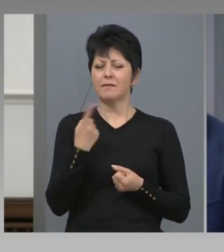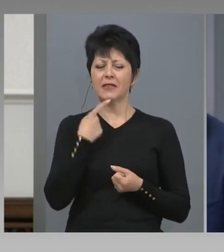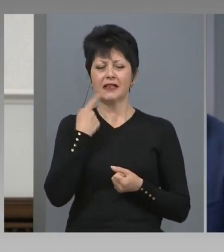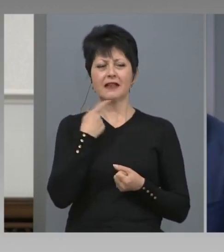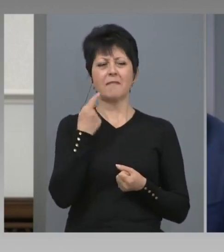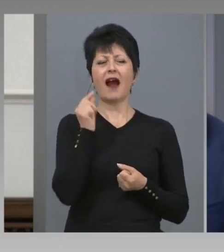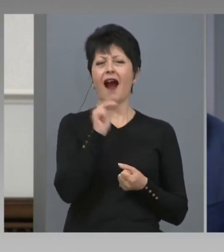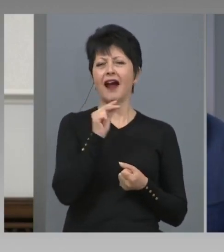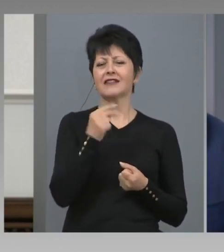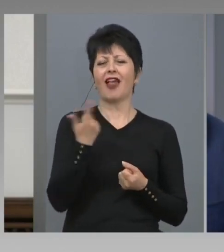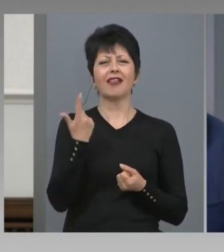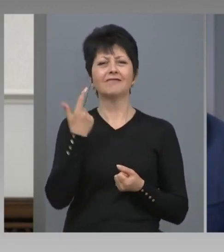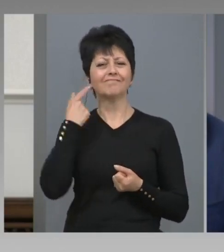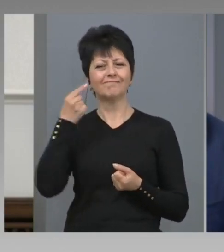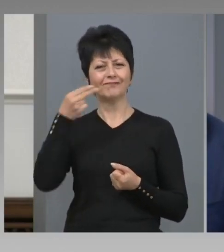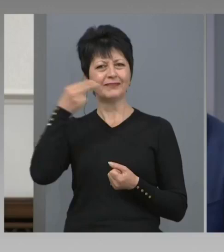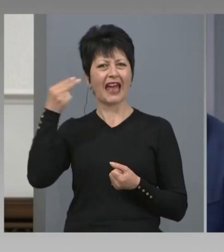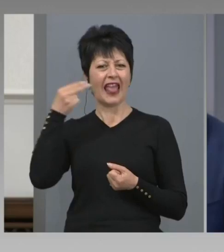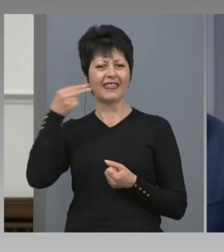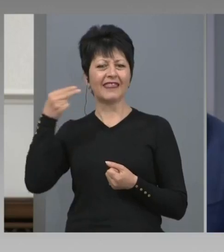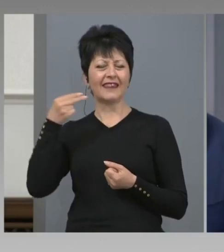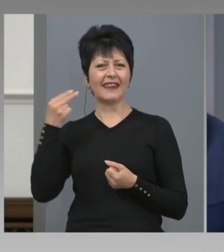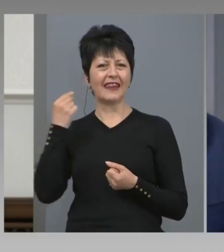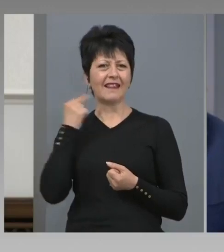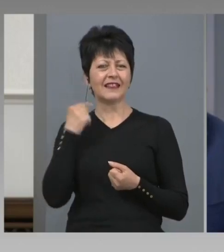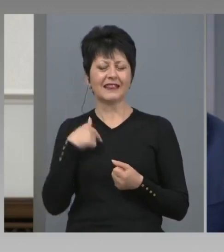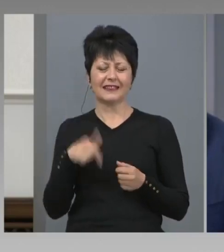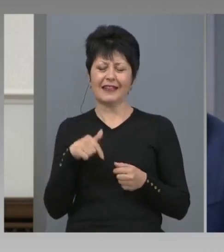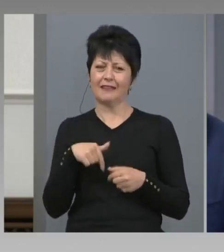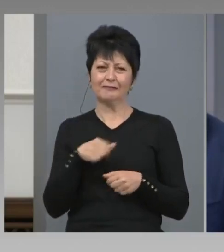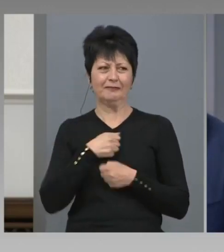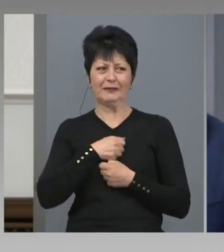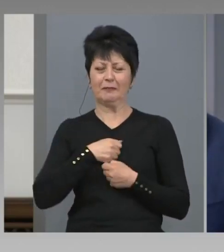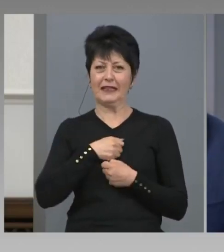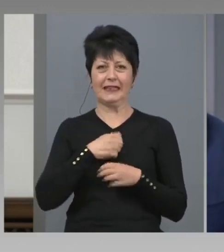казвал званието, сега тук се